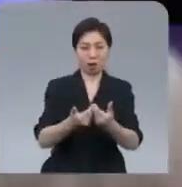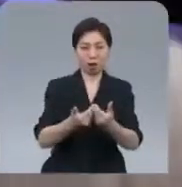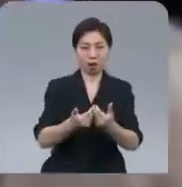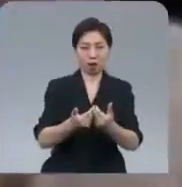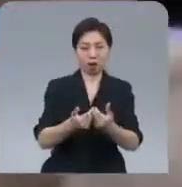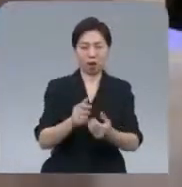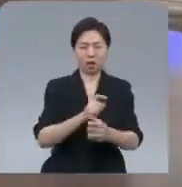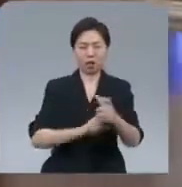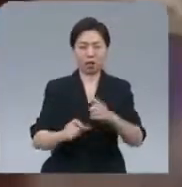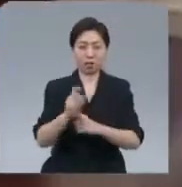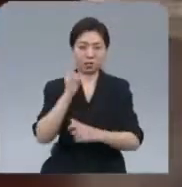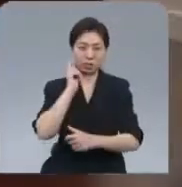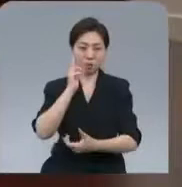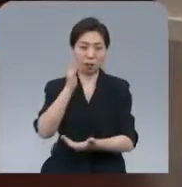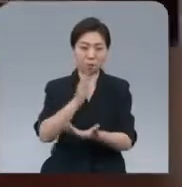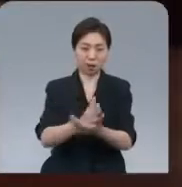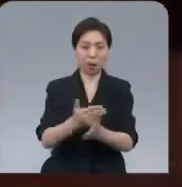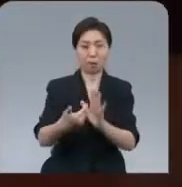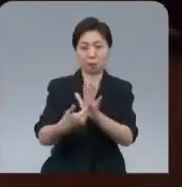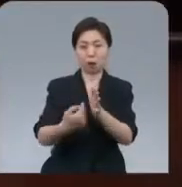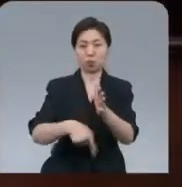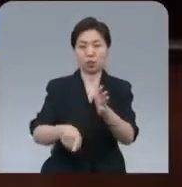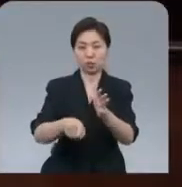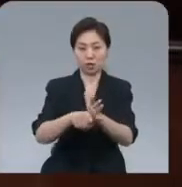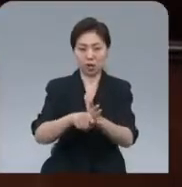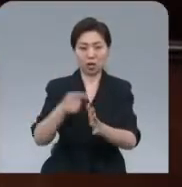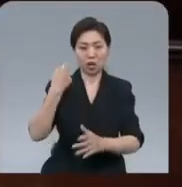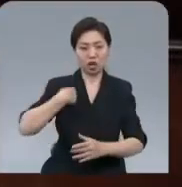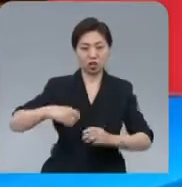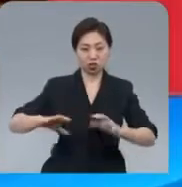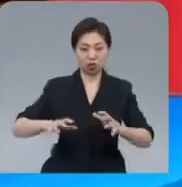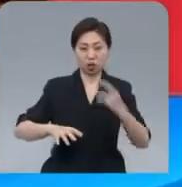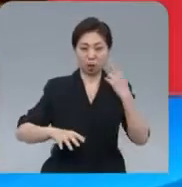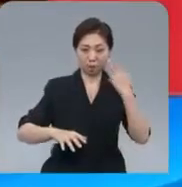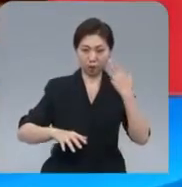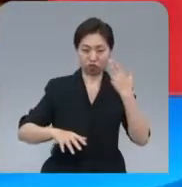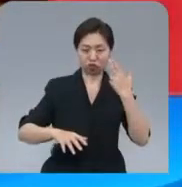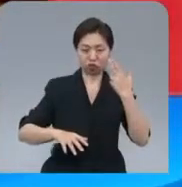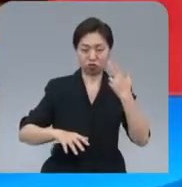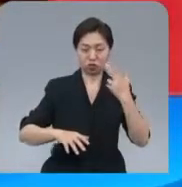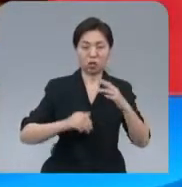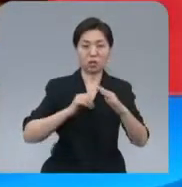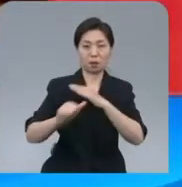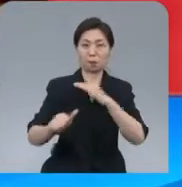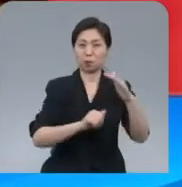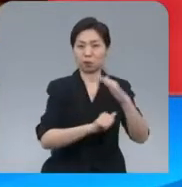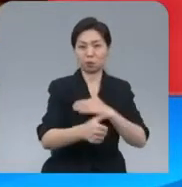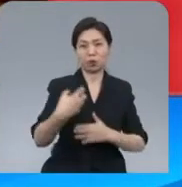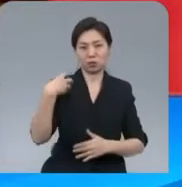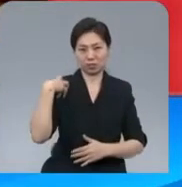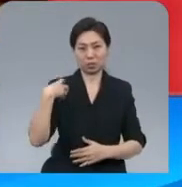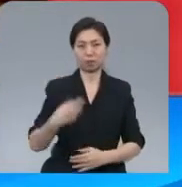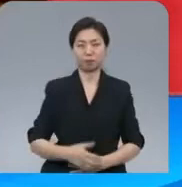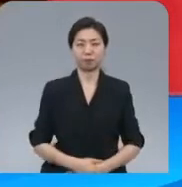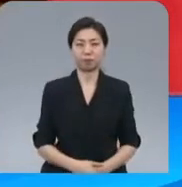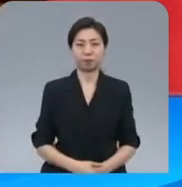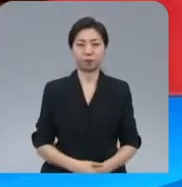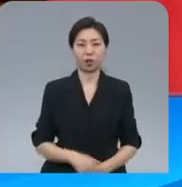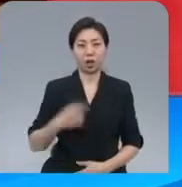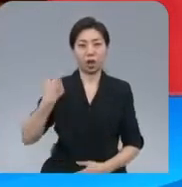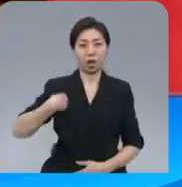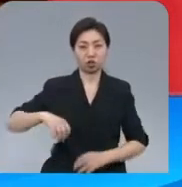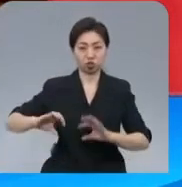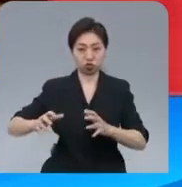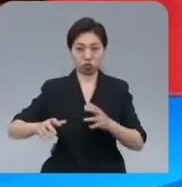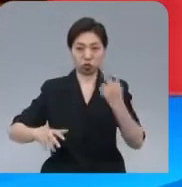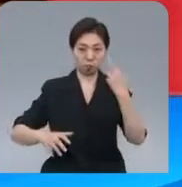習主席は台湾が6率への一戦を5いたとしたら断固たる措置を取らざるを得ないと発言するなど